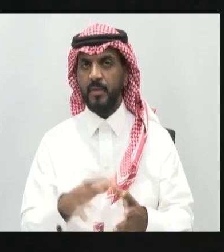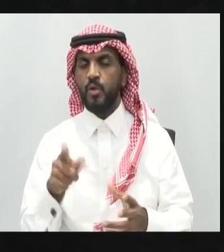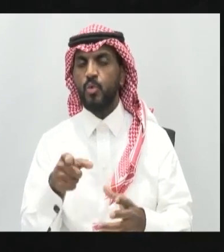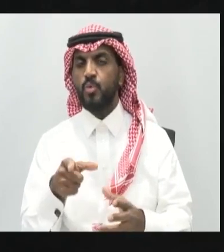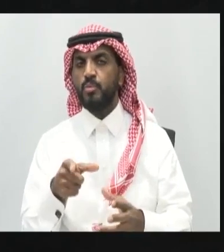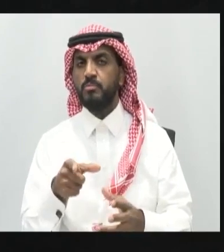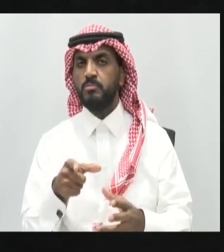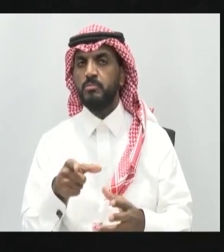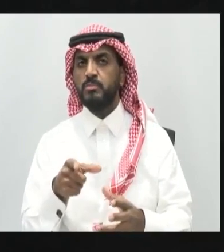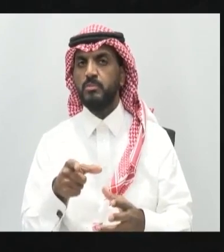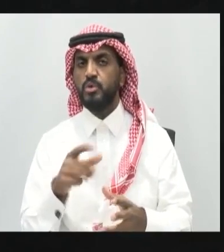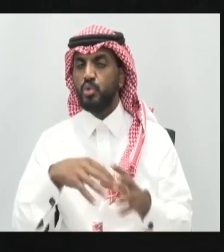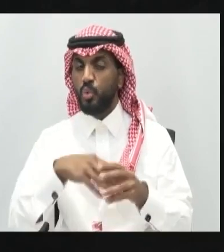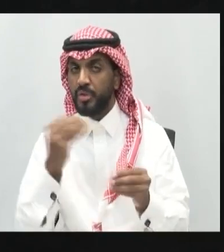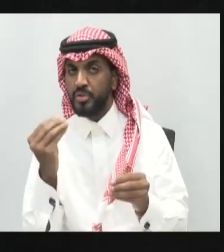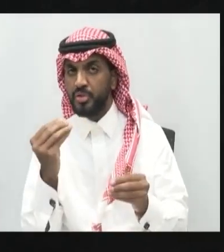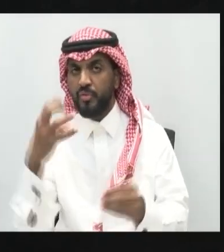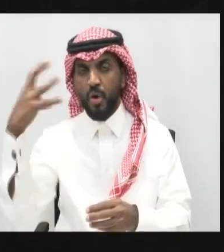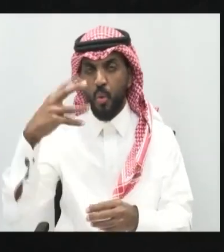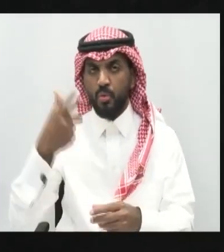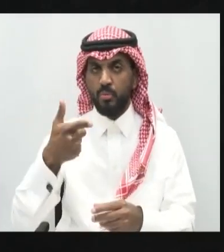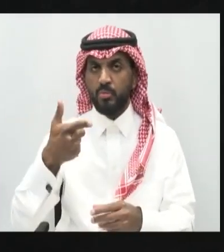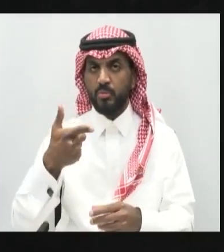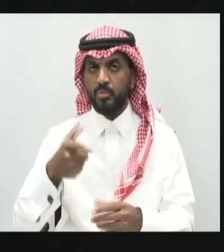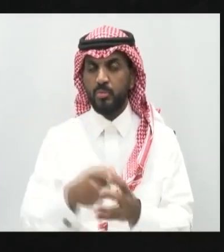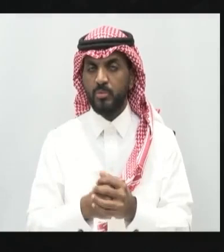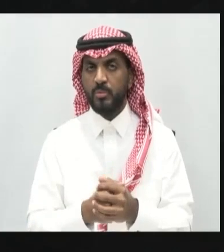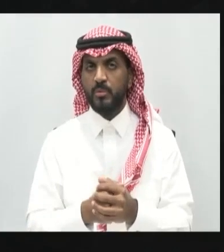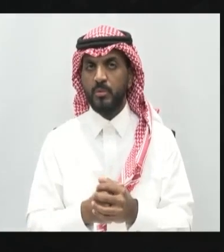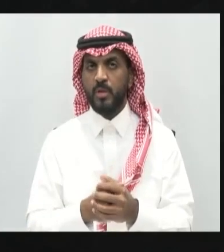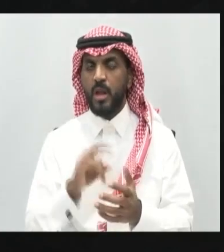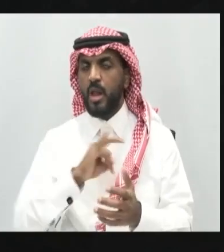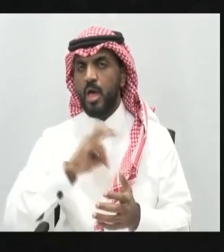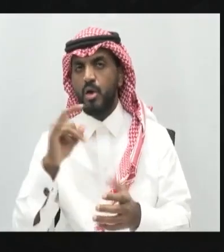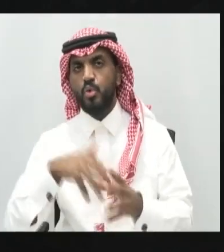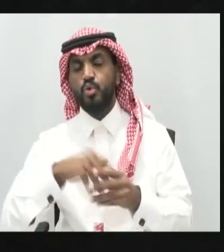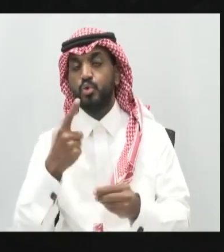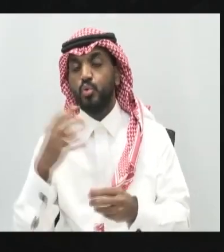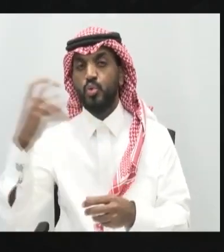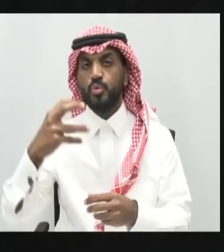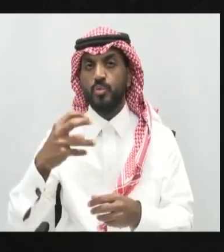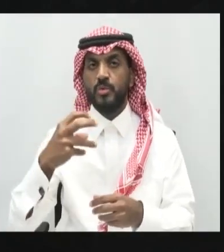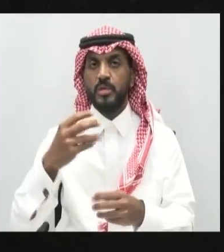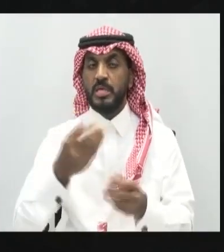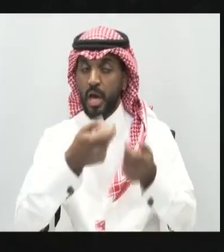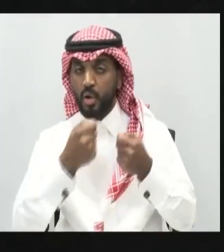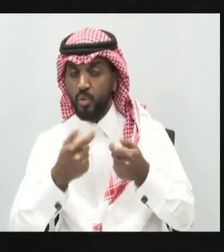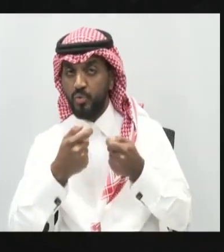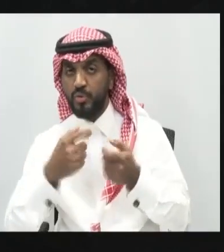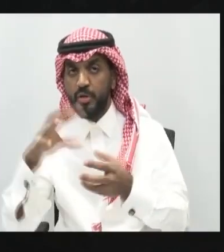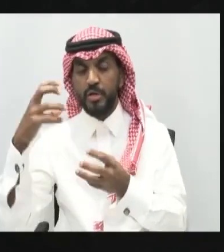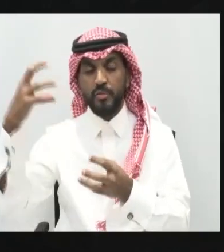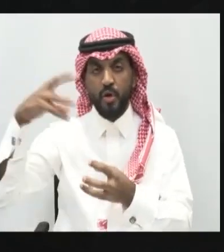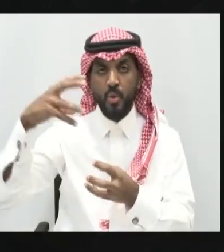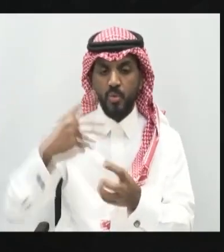نفسه يصدر ضوء مزين ما يصدر ضوء هو يستمد الضوء